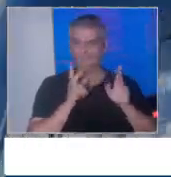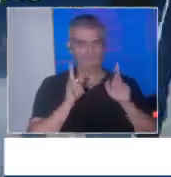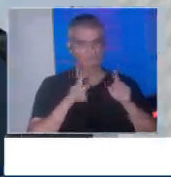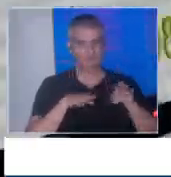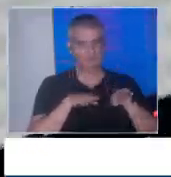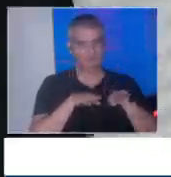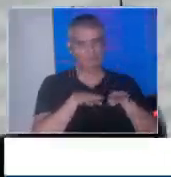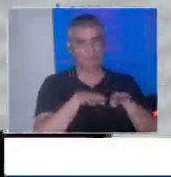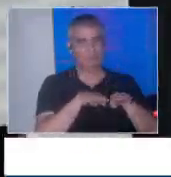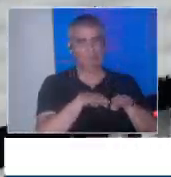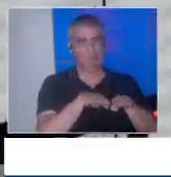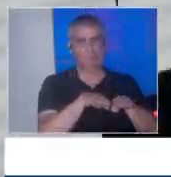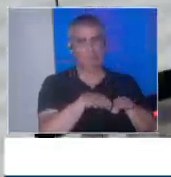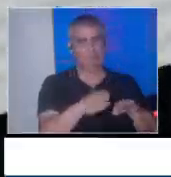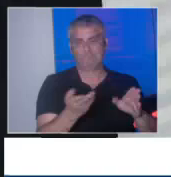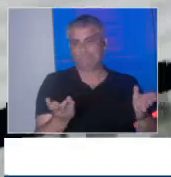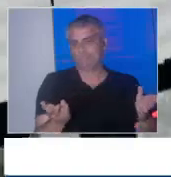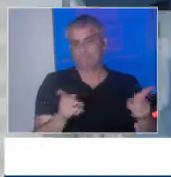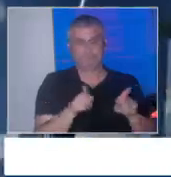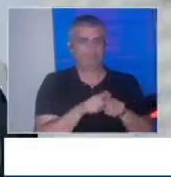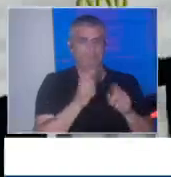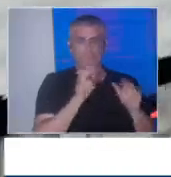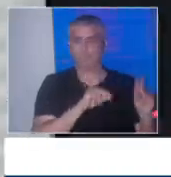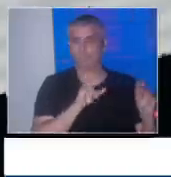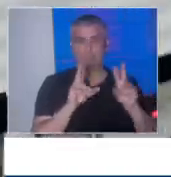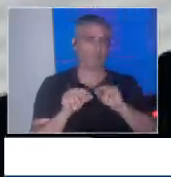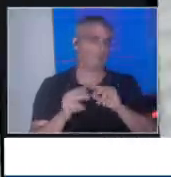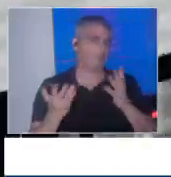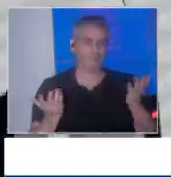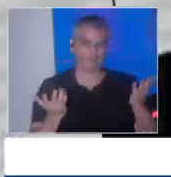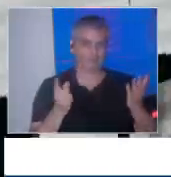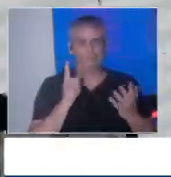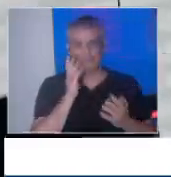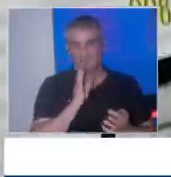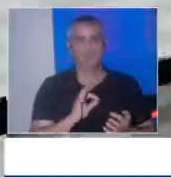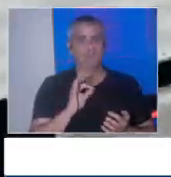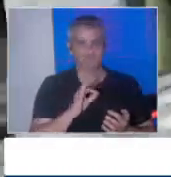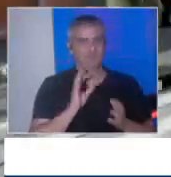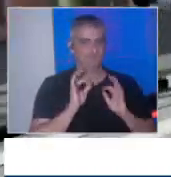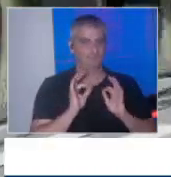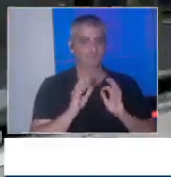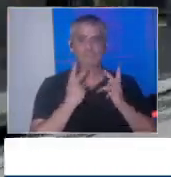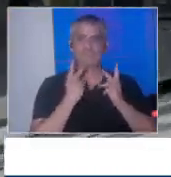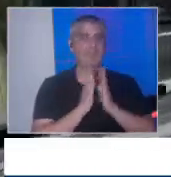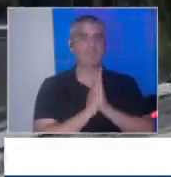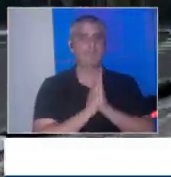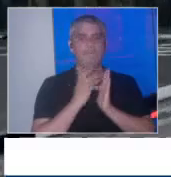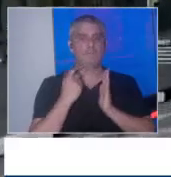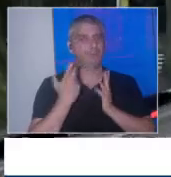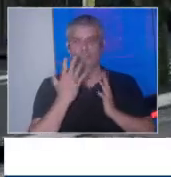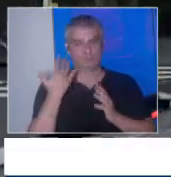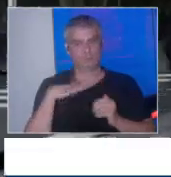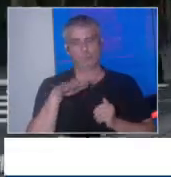נסיעה יותר איטית או יותר מהירה, זה היה די דומה. אבל בכל זאת, באמת עיקר הביקושים בקו הזה